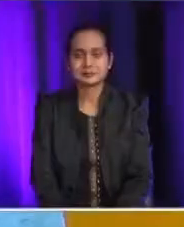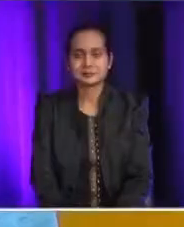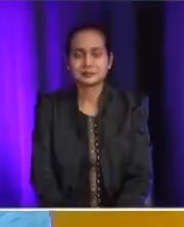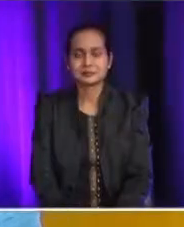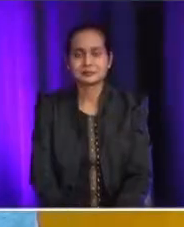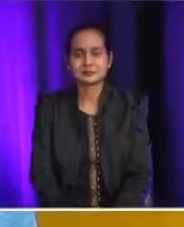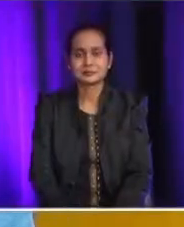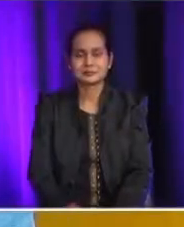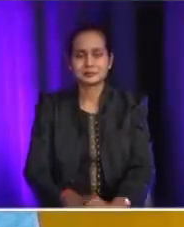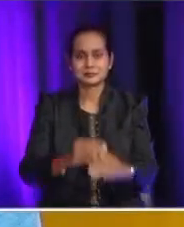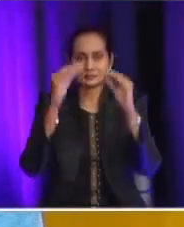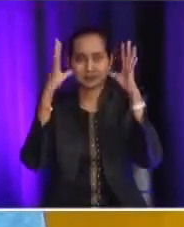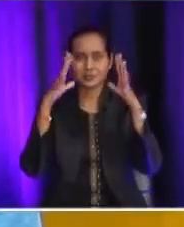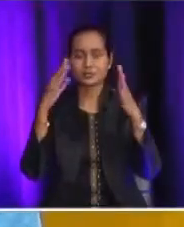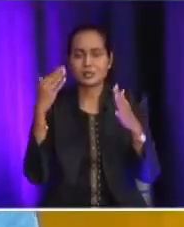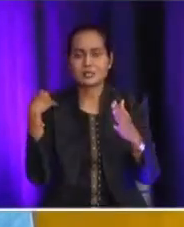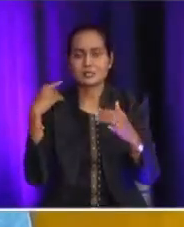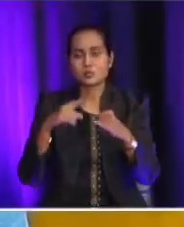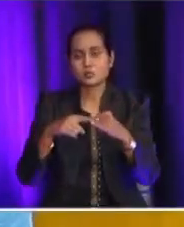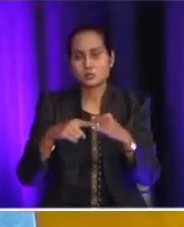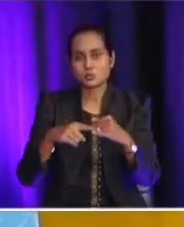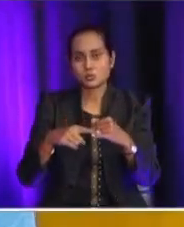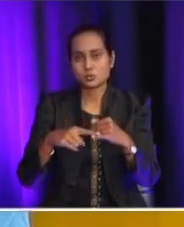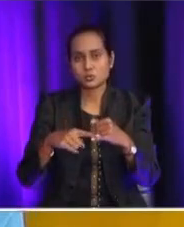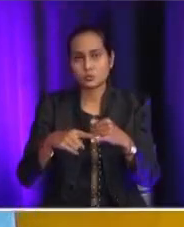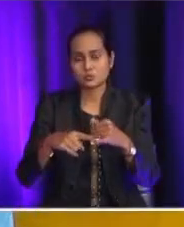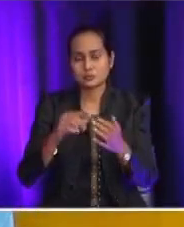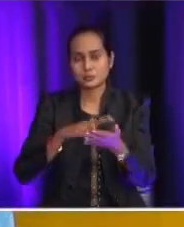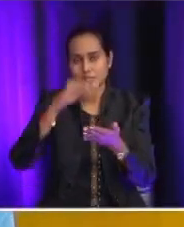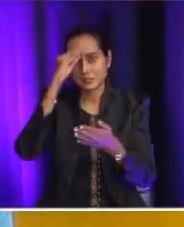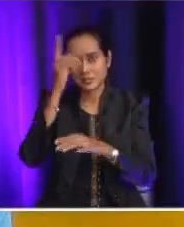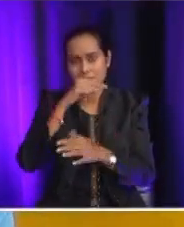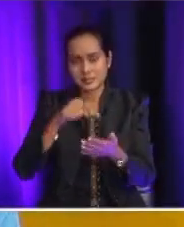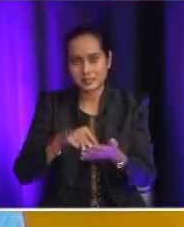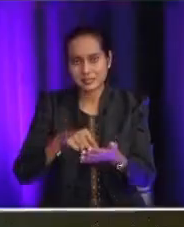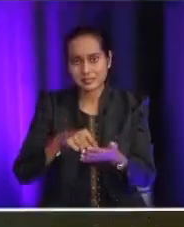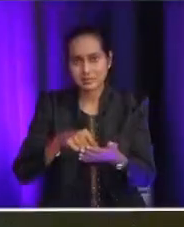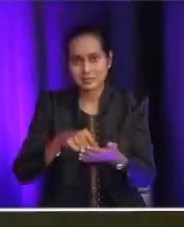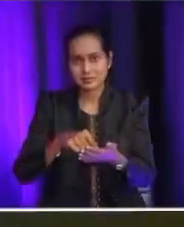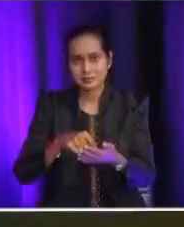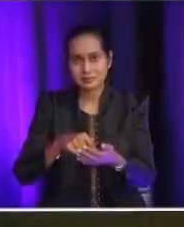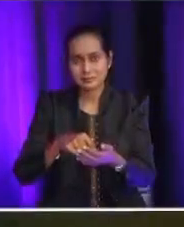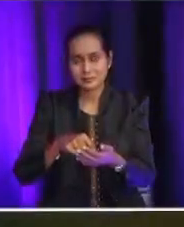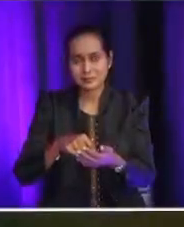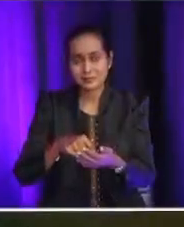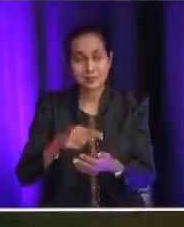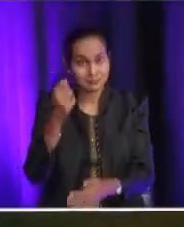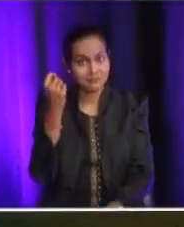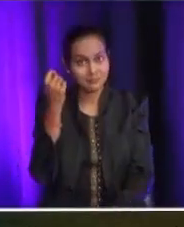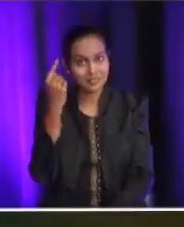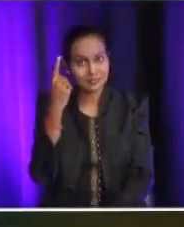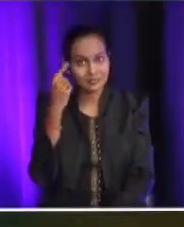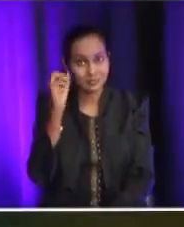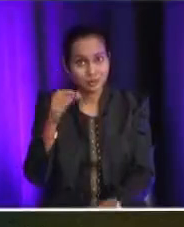cikgu dah berada di penghujung pembelajaran kita pada hari ini. Akmal faham tak? Boleh tunjuk warna hijau dah? Dah